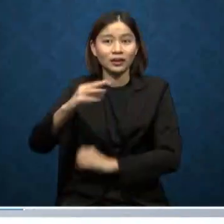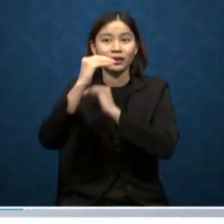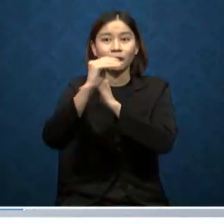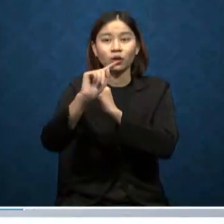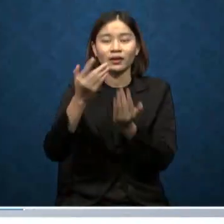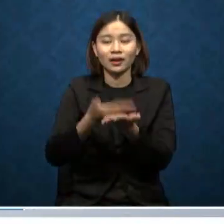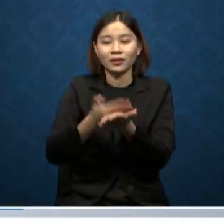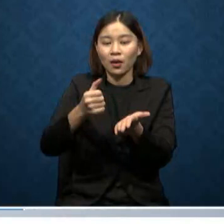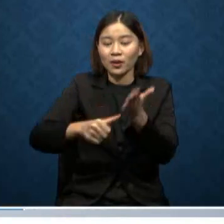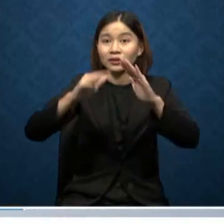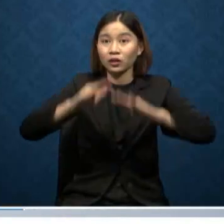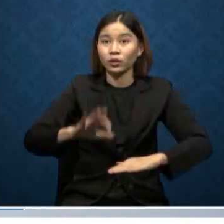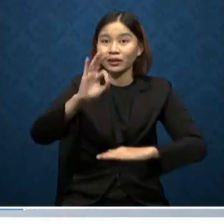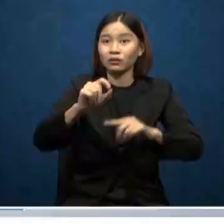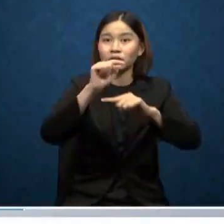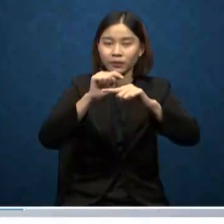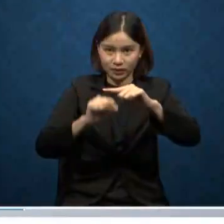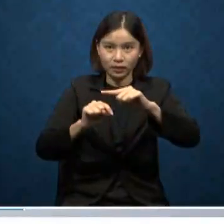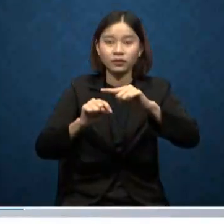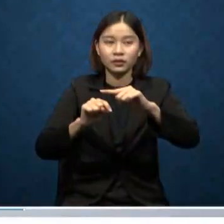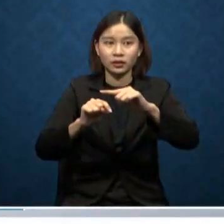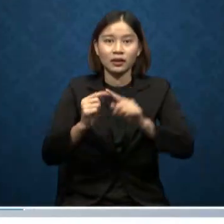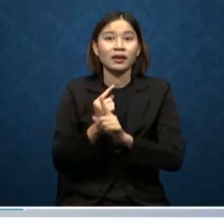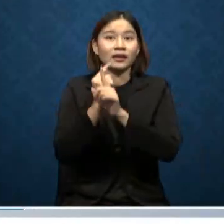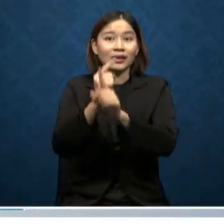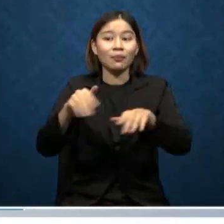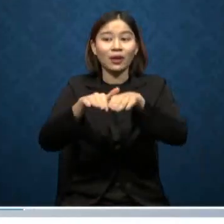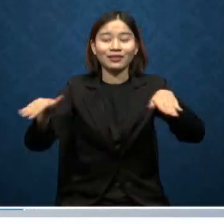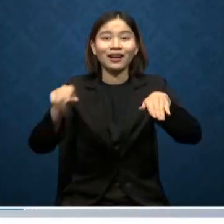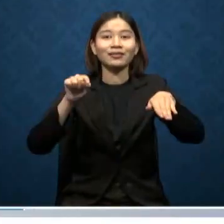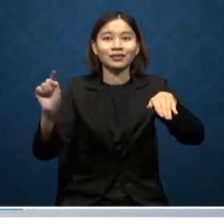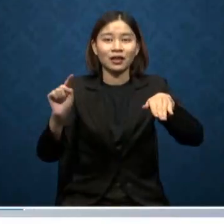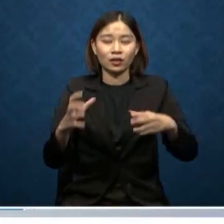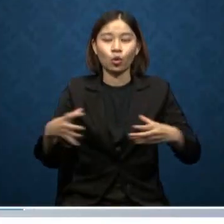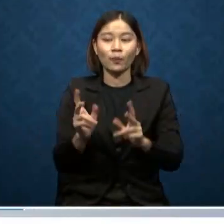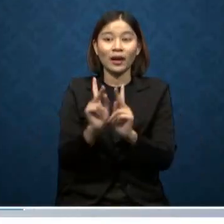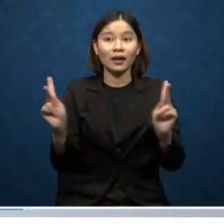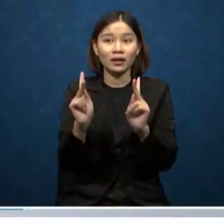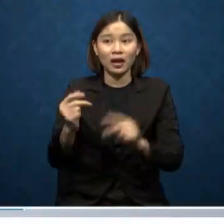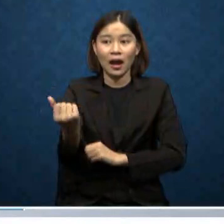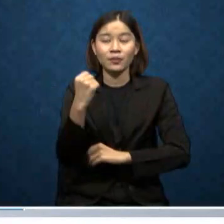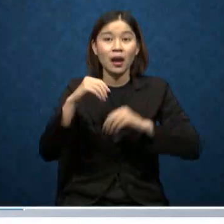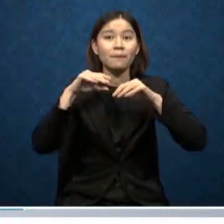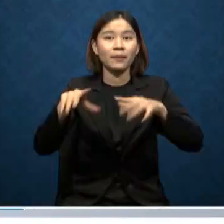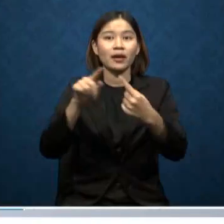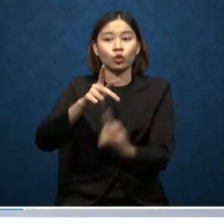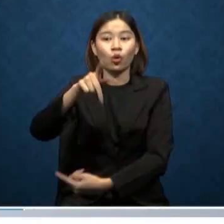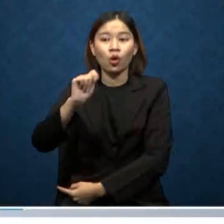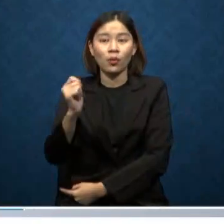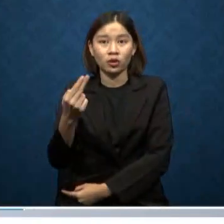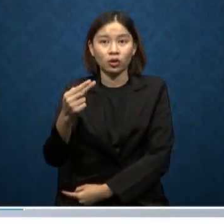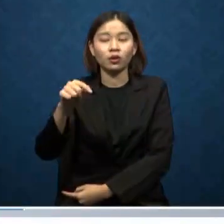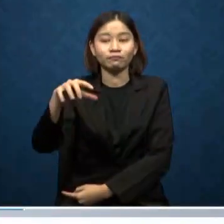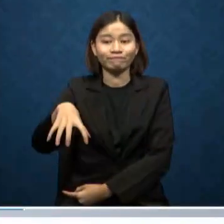้อัตราพษี ลดลง 90% นะครัตามมาตรการข้างต้น ขณะกรมการกระจายอันาจให้แก่องค์การปกครอง